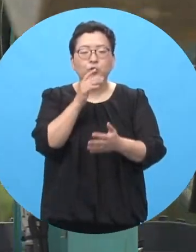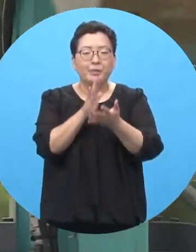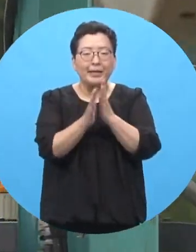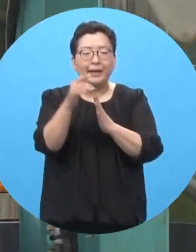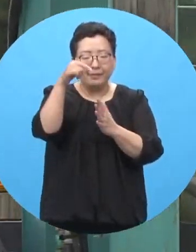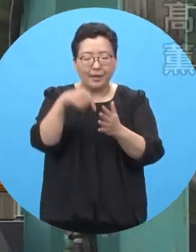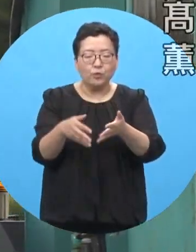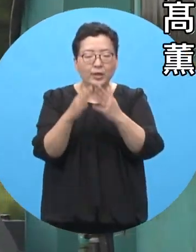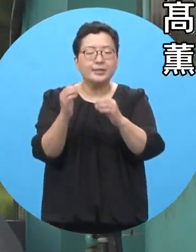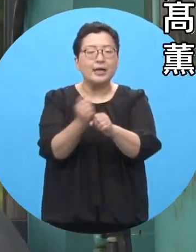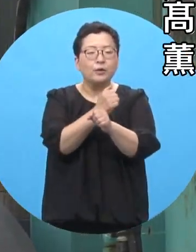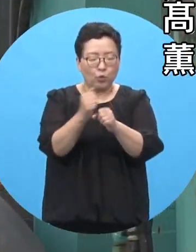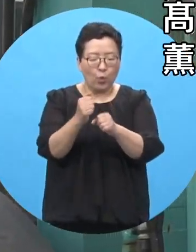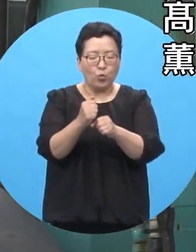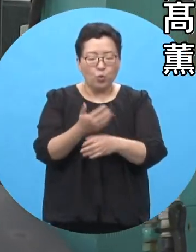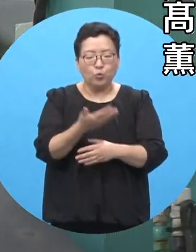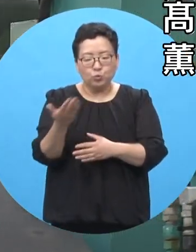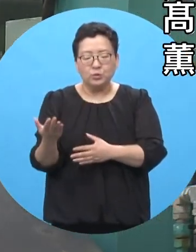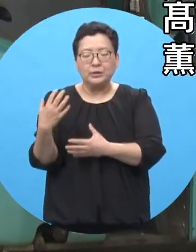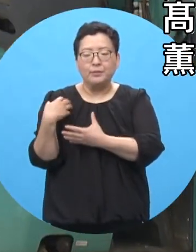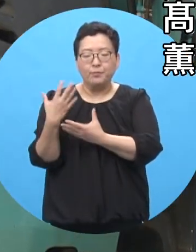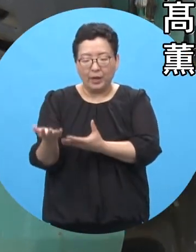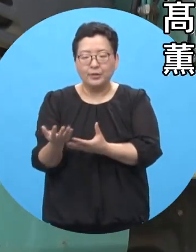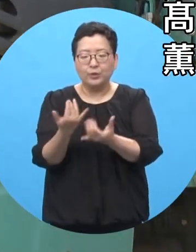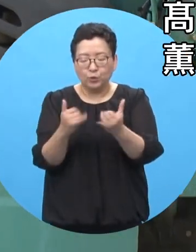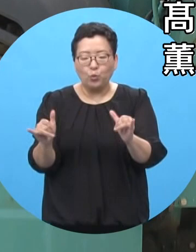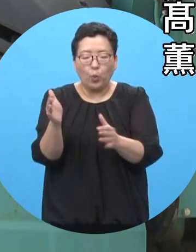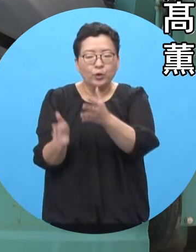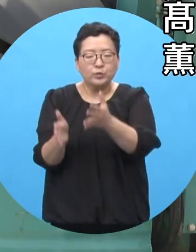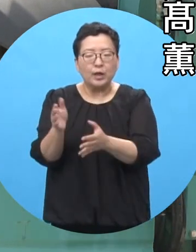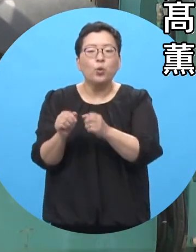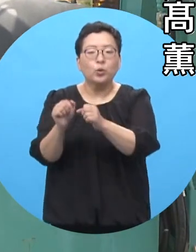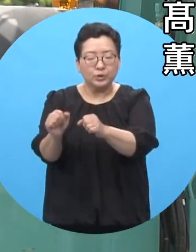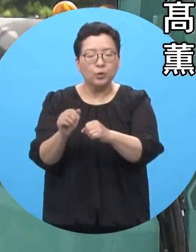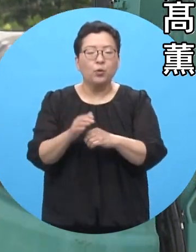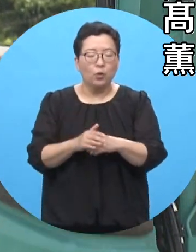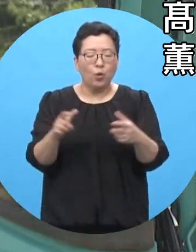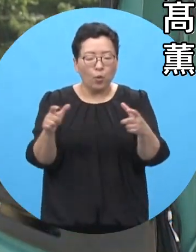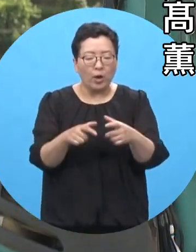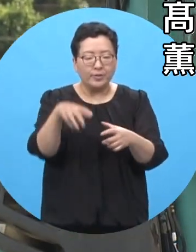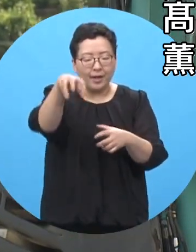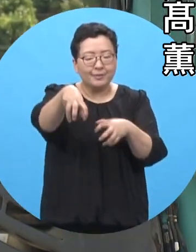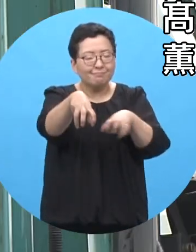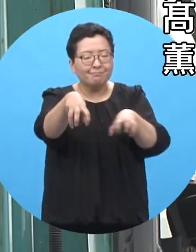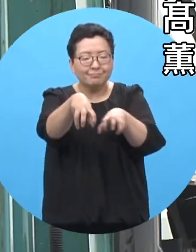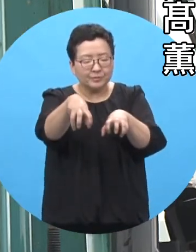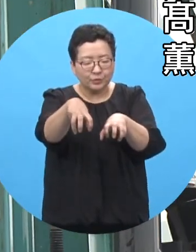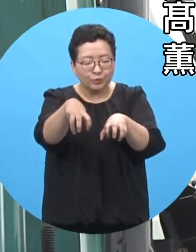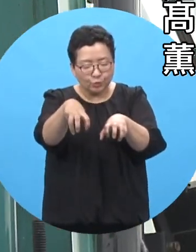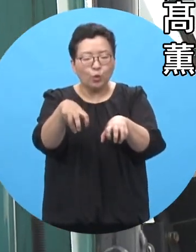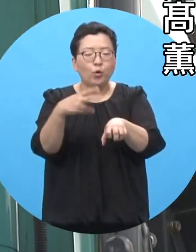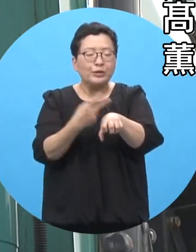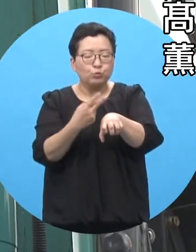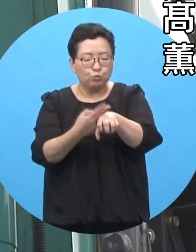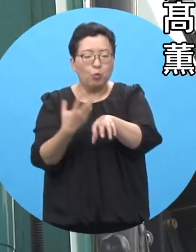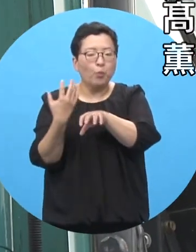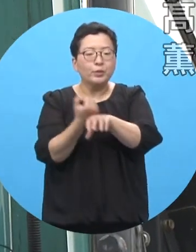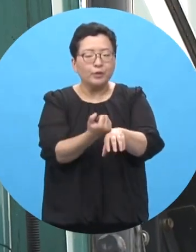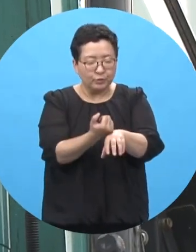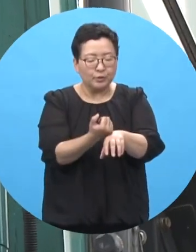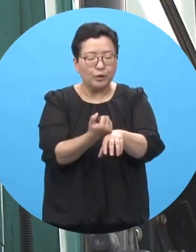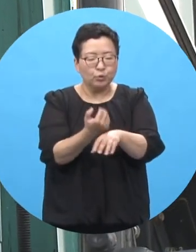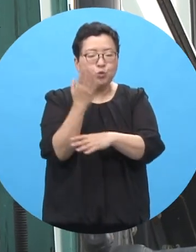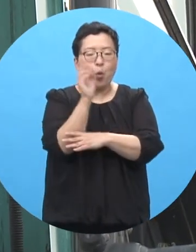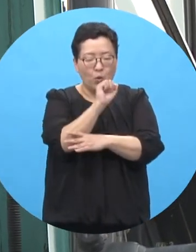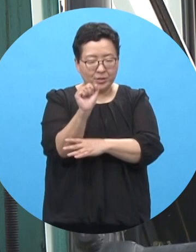県内の建設産業での次世代を担う人材を育成しよう。小型建設機械の運転技術などを身につけてもら